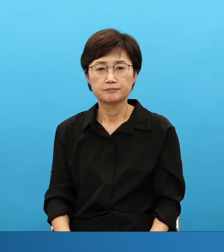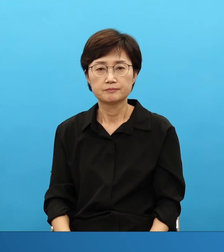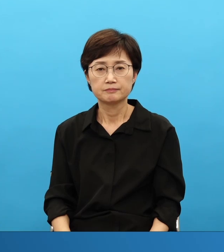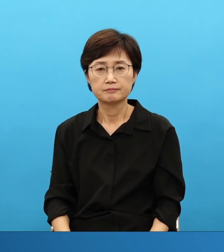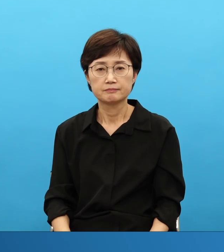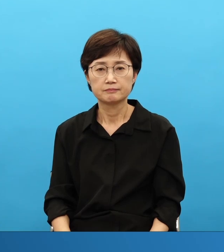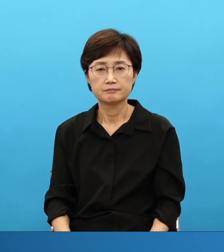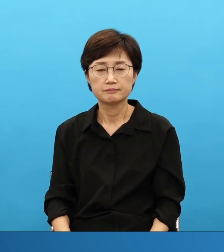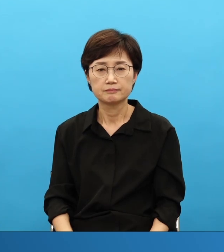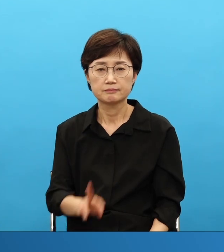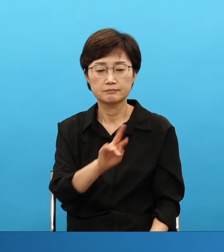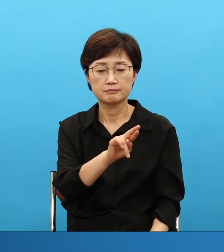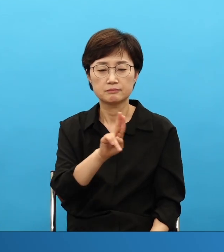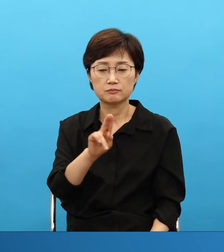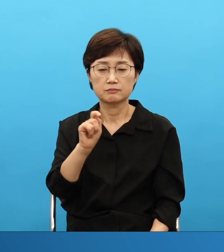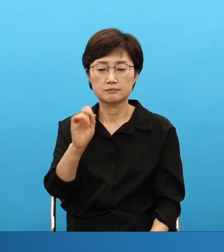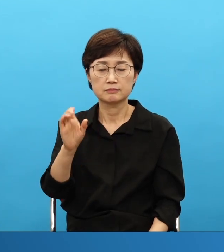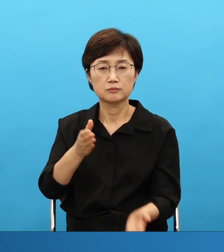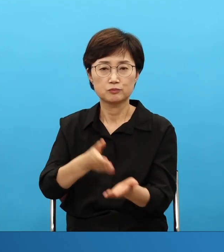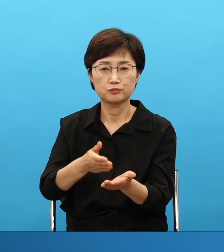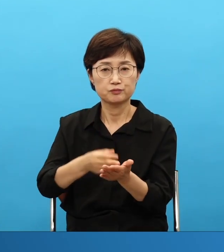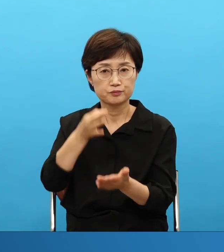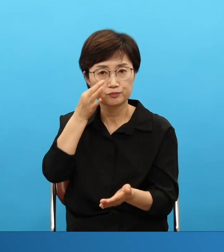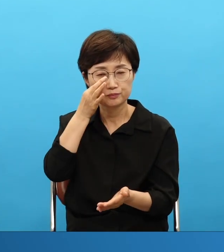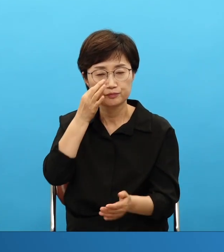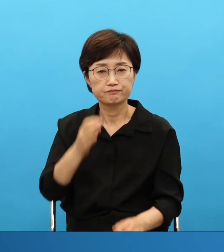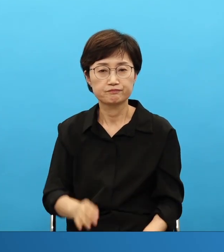시 RUTC 뉴스가